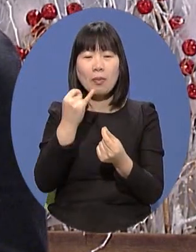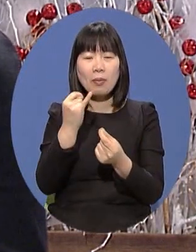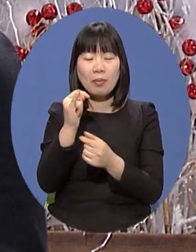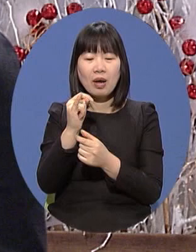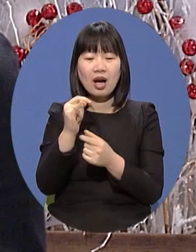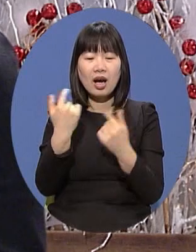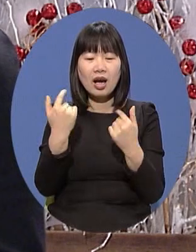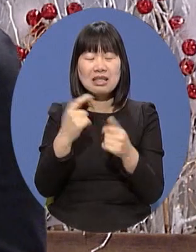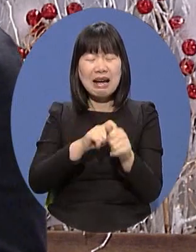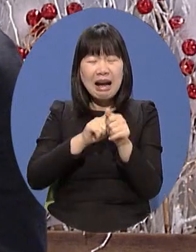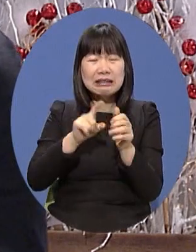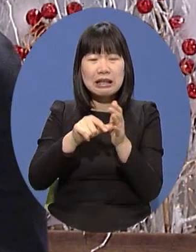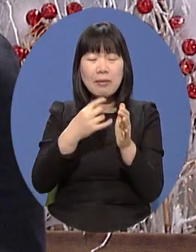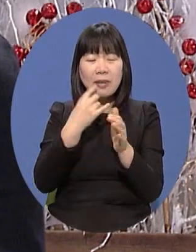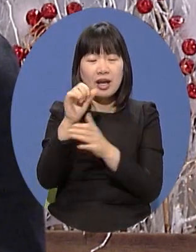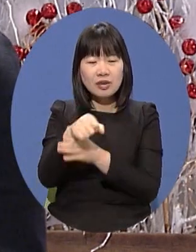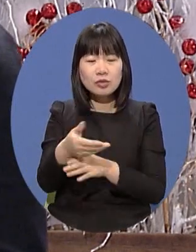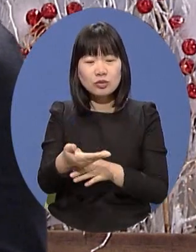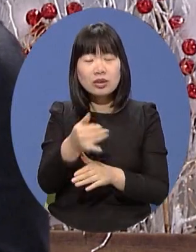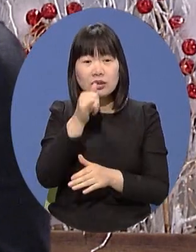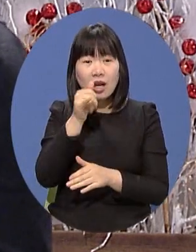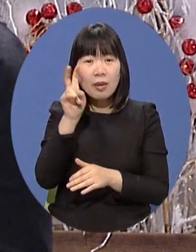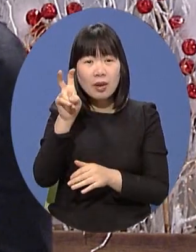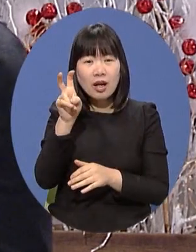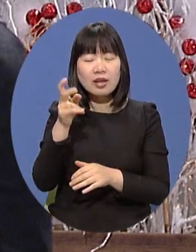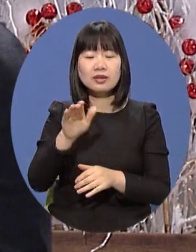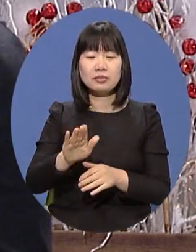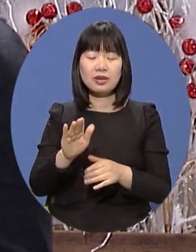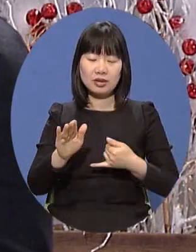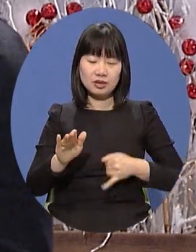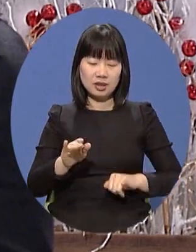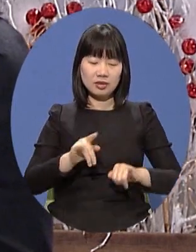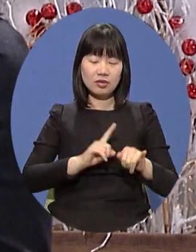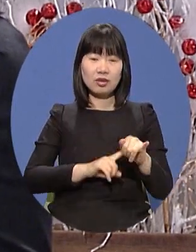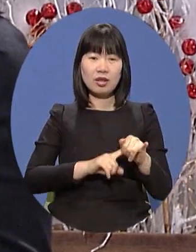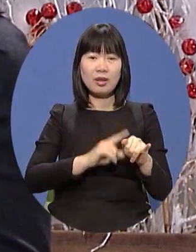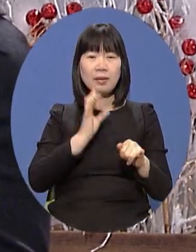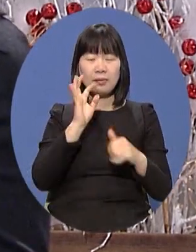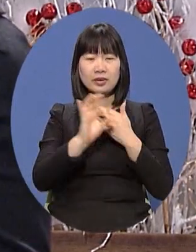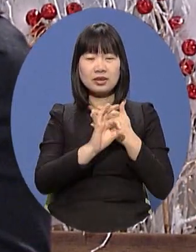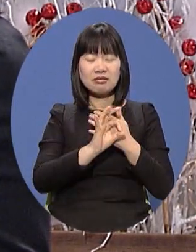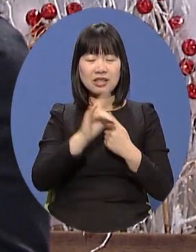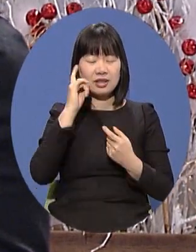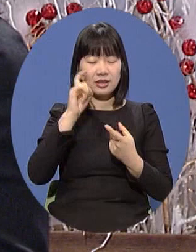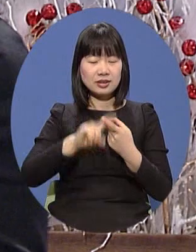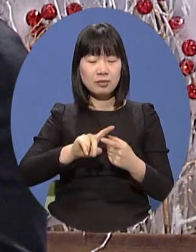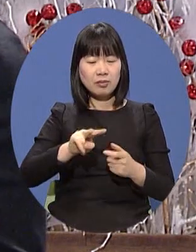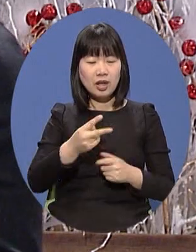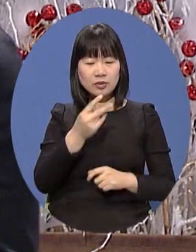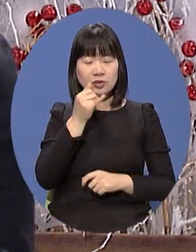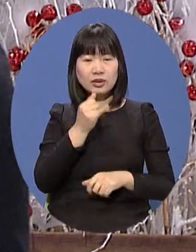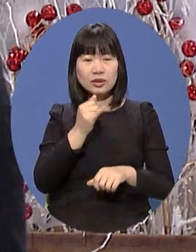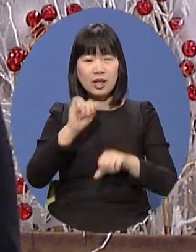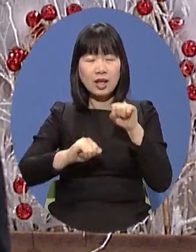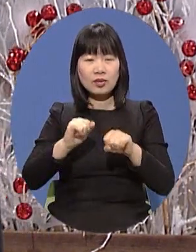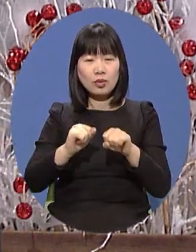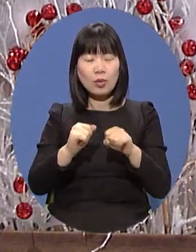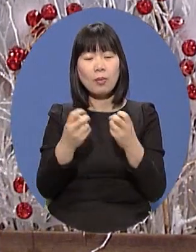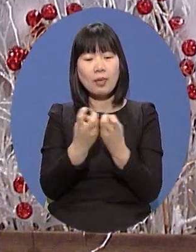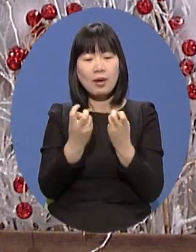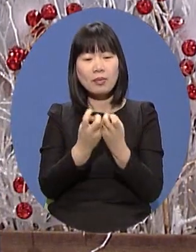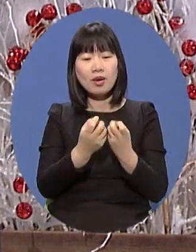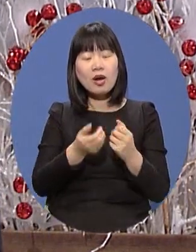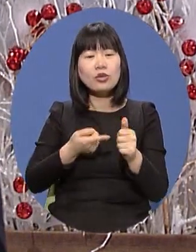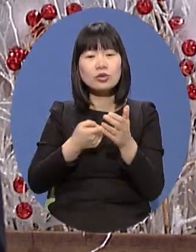태도에 상당한 영향을 물론 주긴 하는데요. 여기서 아이가 만일에 이걸 관심을 바꿀 만한 어떤 행동 전략이